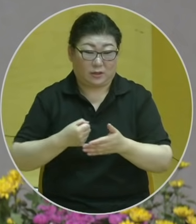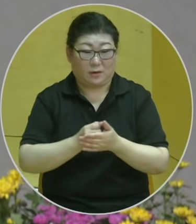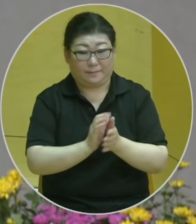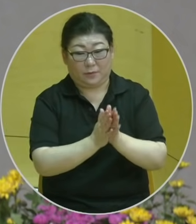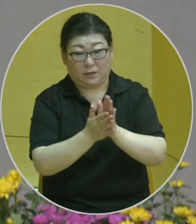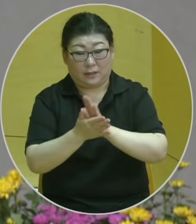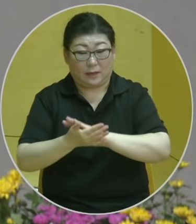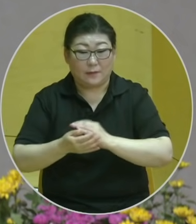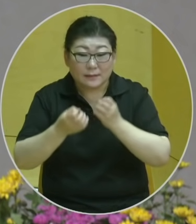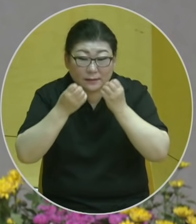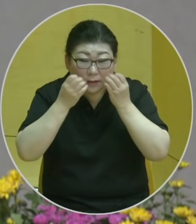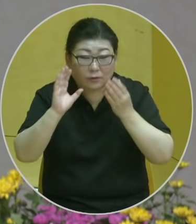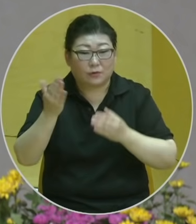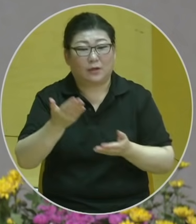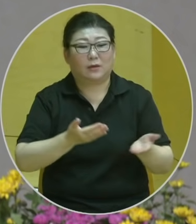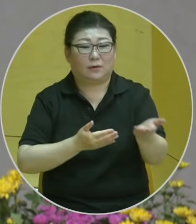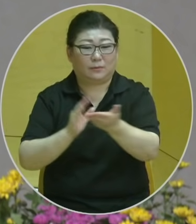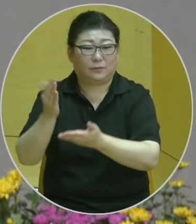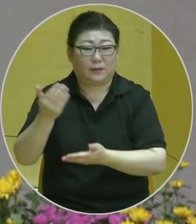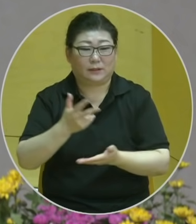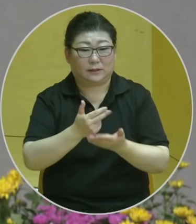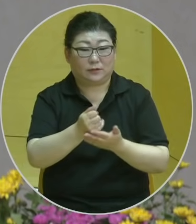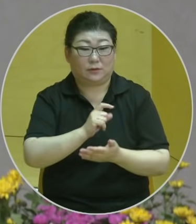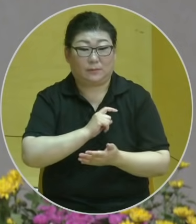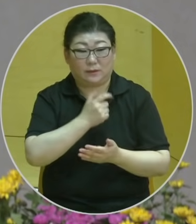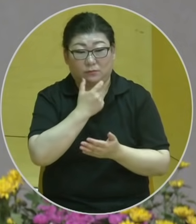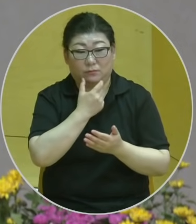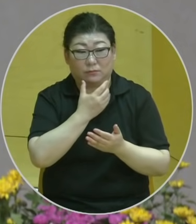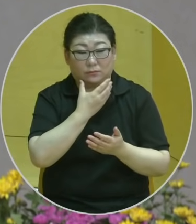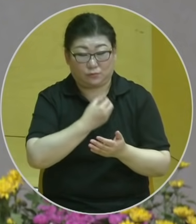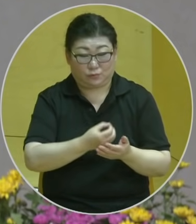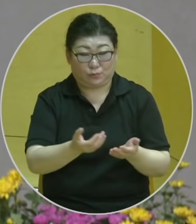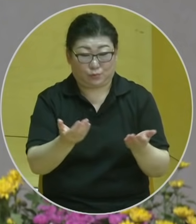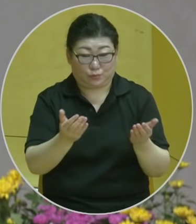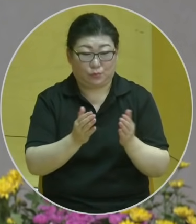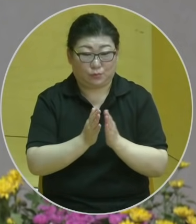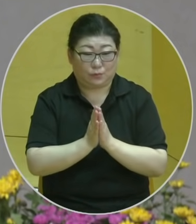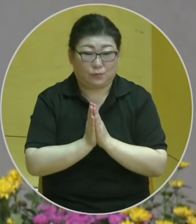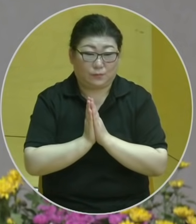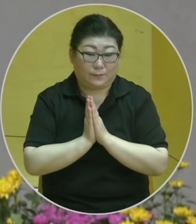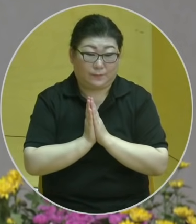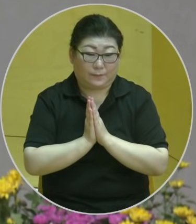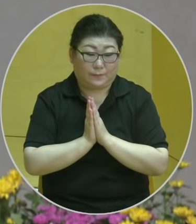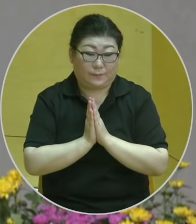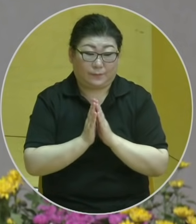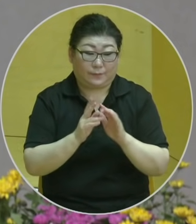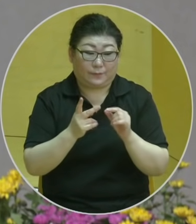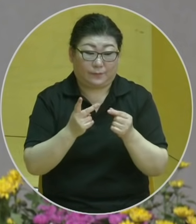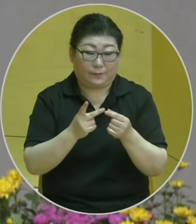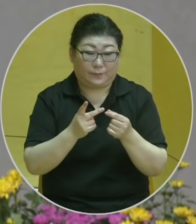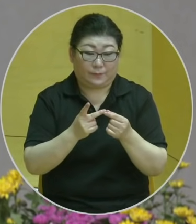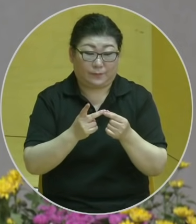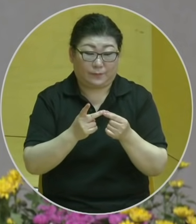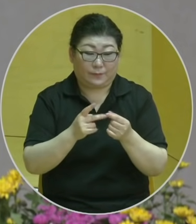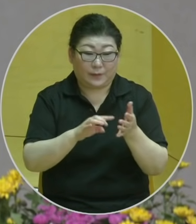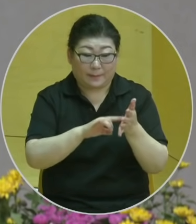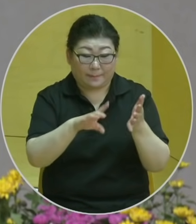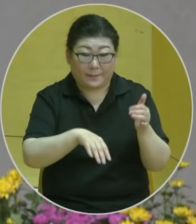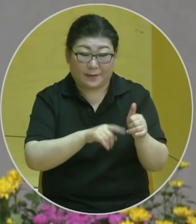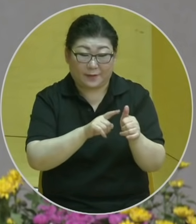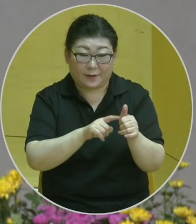변화되고 새로워지는 여러분 되시기를 주님의 이름으로 축원합니다. 두 번째로 마태는